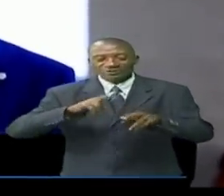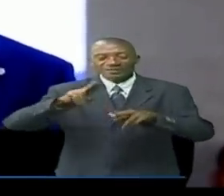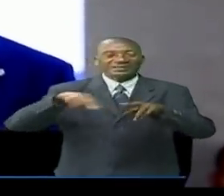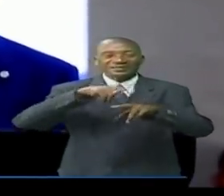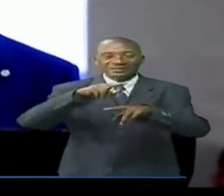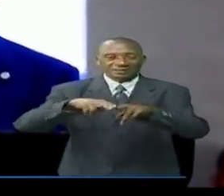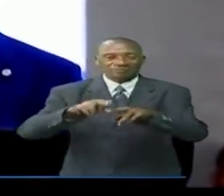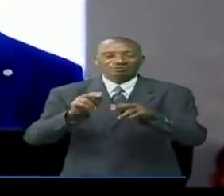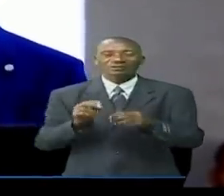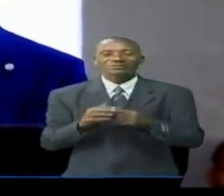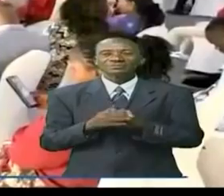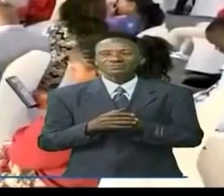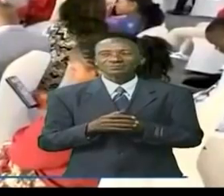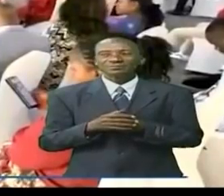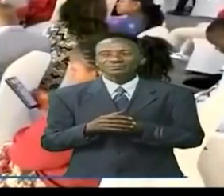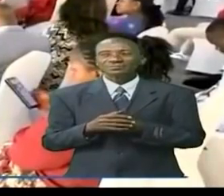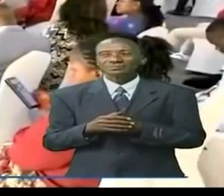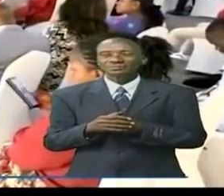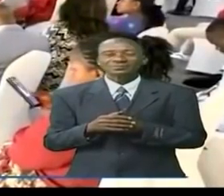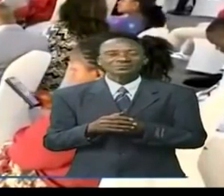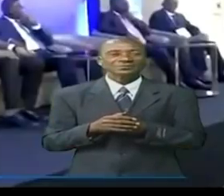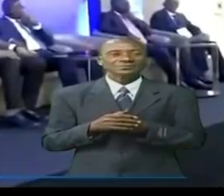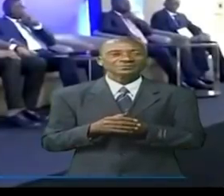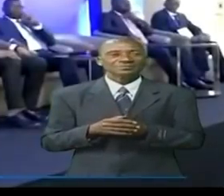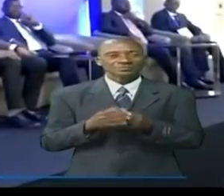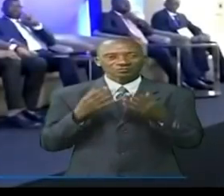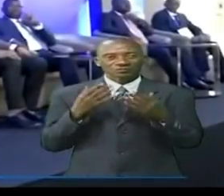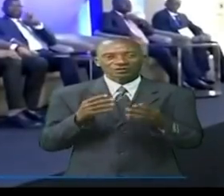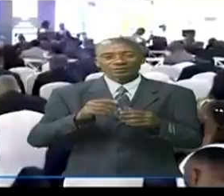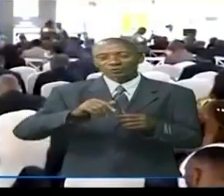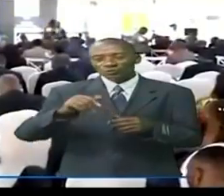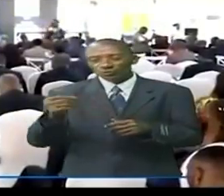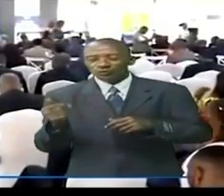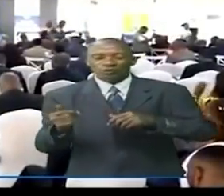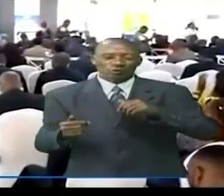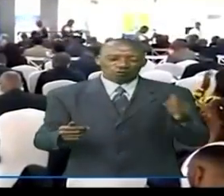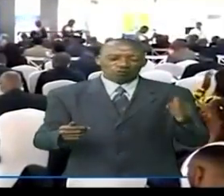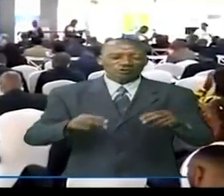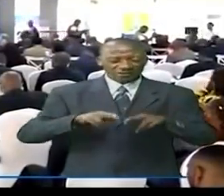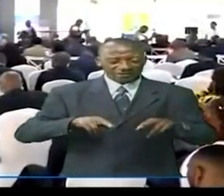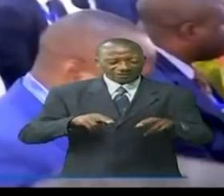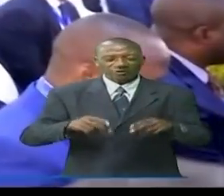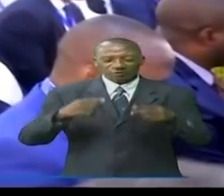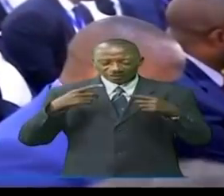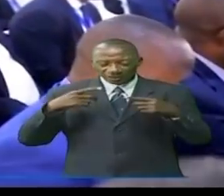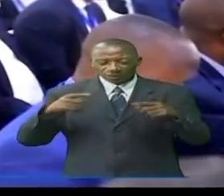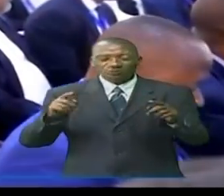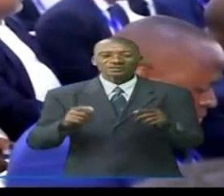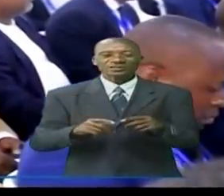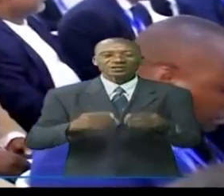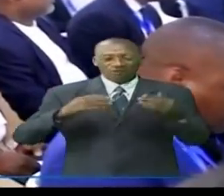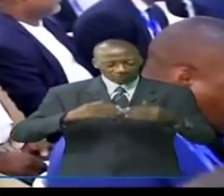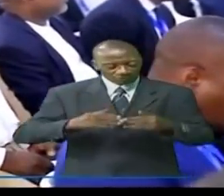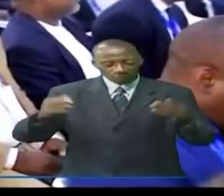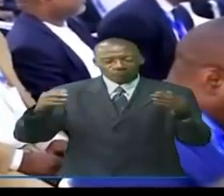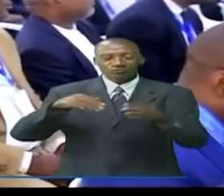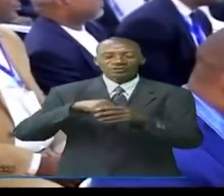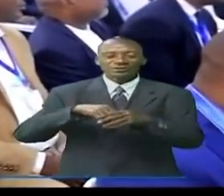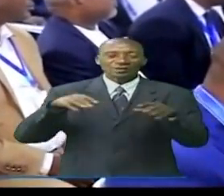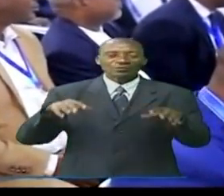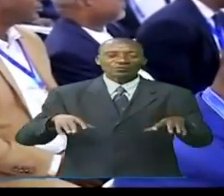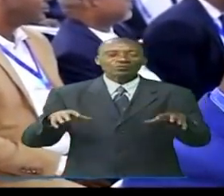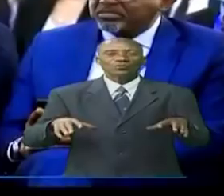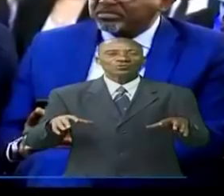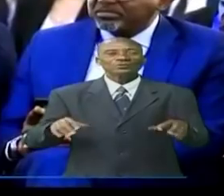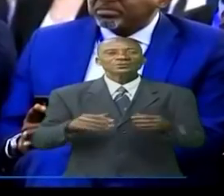raw materials. Centre africain d'excellence pour la recherche avancée et l'innovation sur les batteries en RDC vient résoudre non seulement la